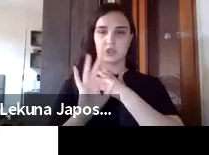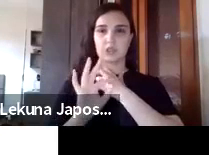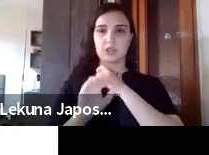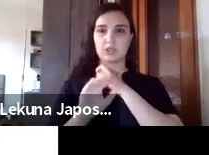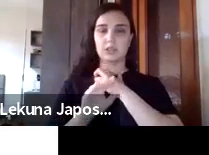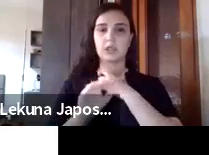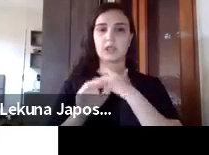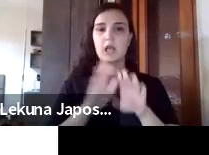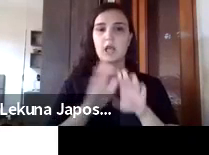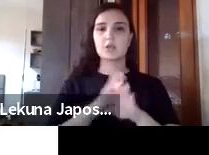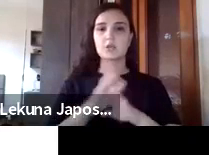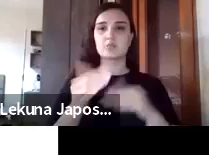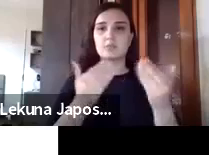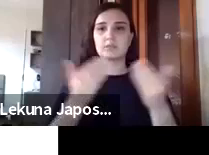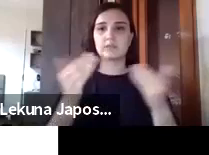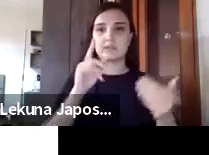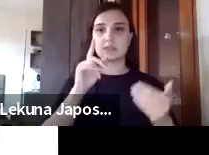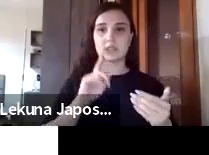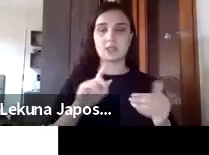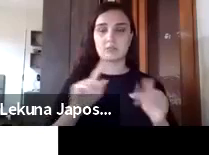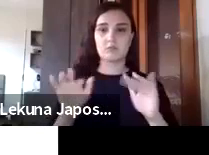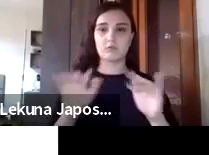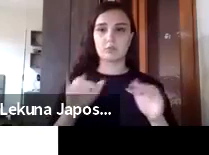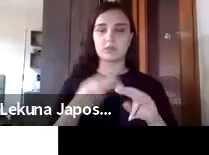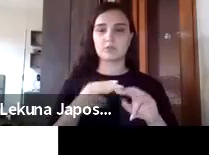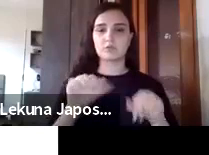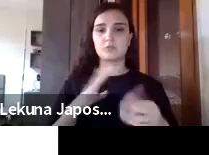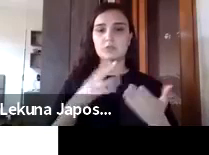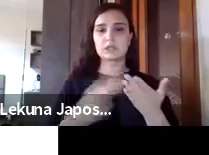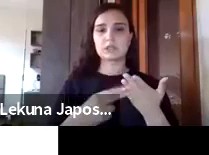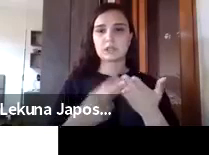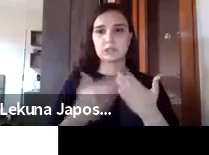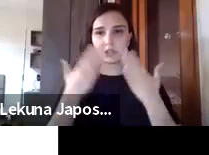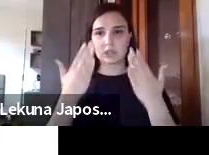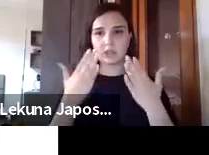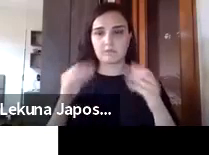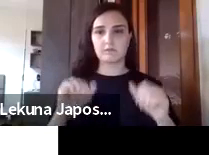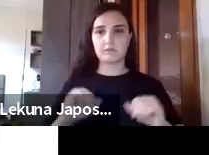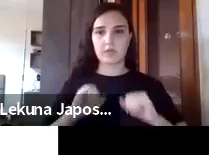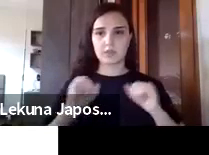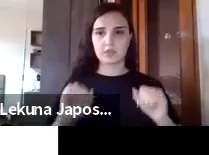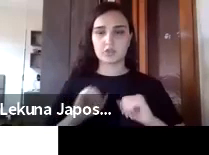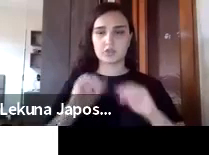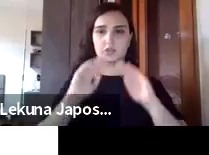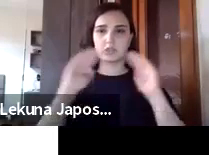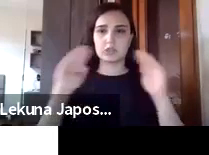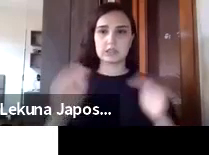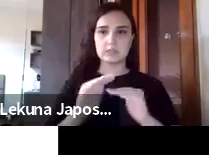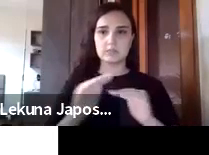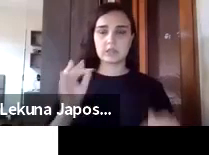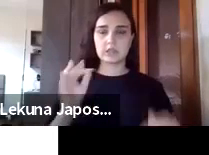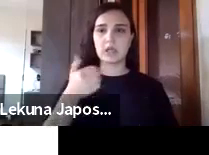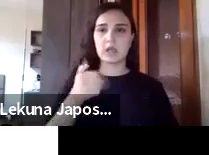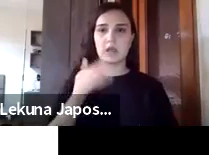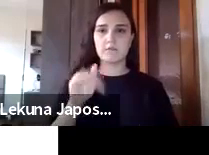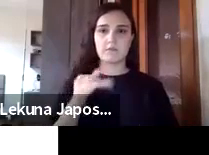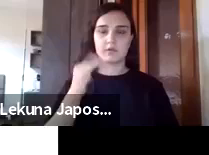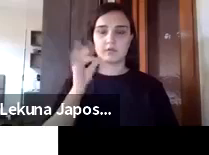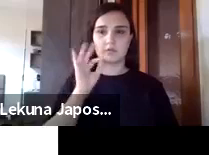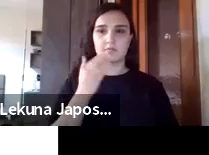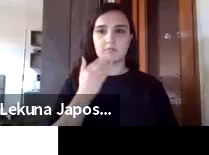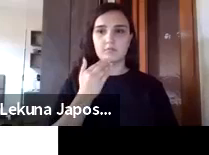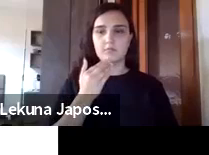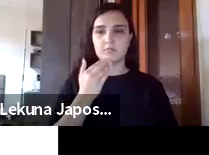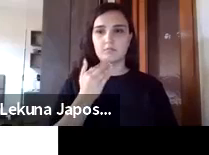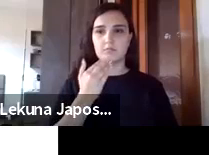თქვენთვის სასიამოვნო აქტივობას. ეს შეიძლება იყოს წიგნის წაკითხვა, ვარჯიში, სიმღერა, ყავის დალევა, აი მარტივის